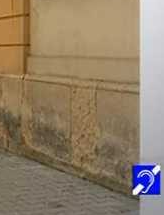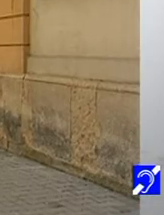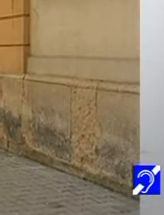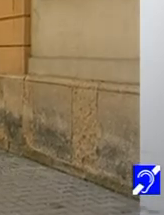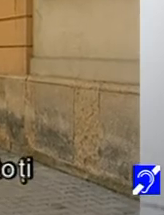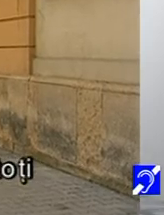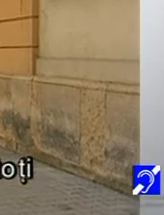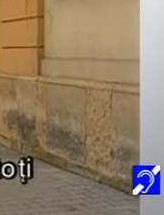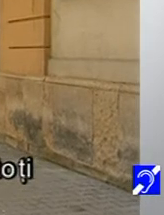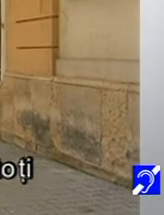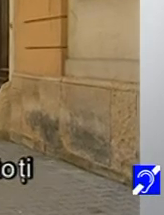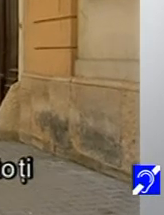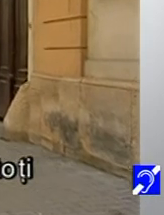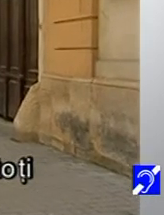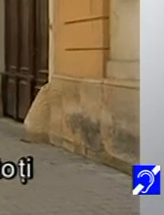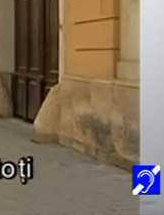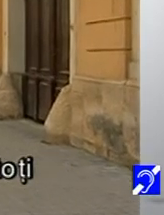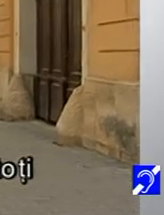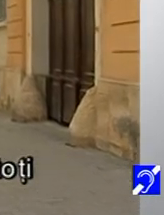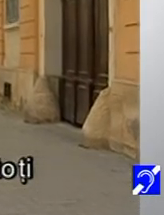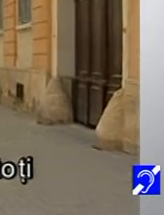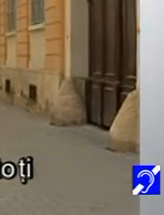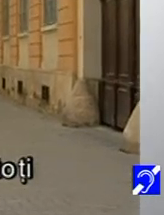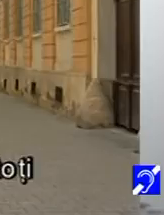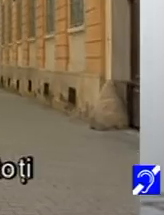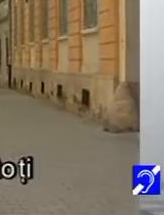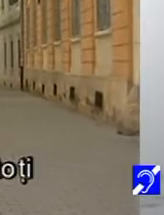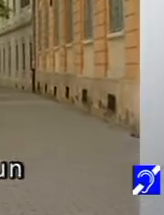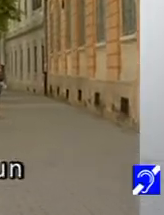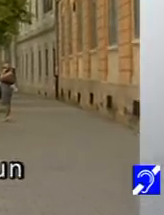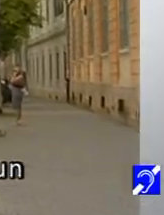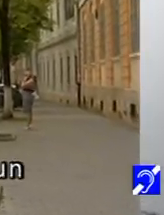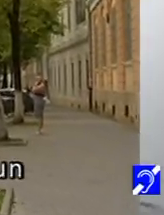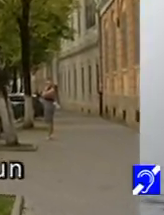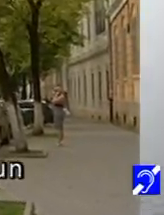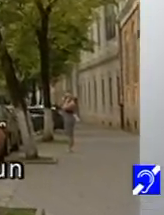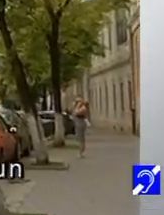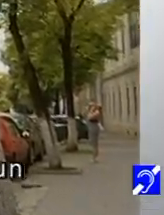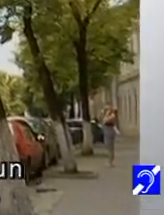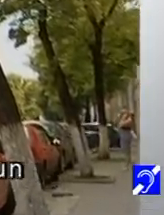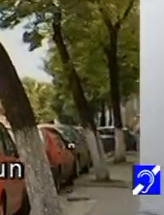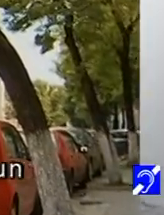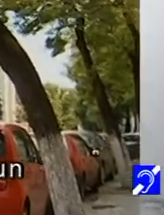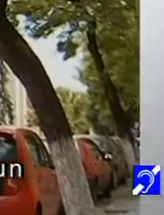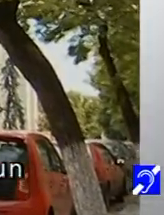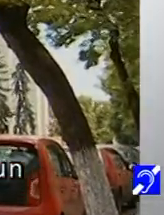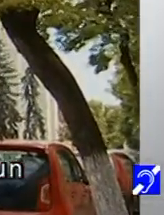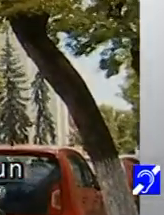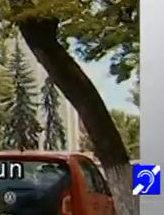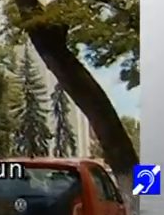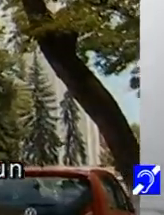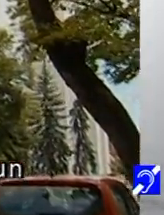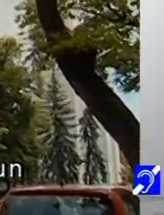bereits die Vorbereitungen laufen. Hierzu werden alle Alumnis eingeladen, mindestens an einem ganztägigen Programm